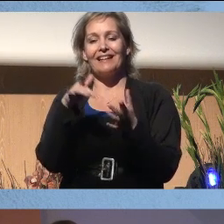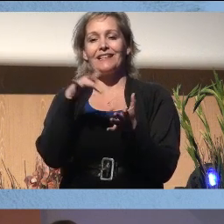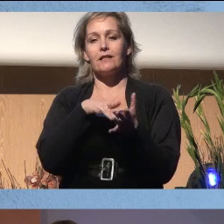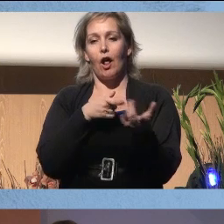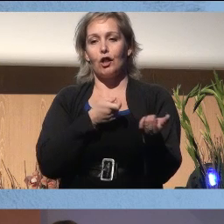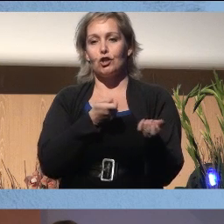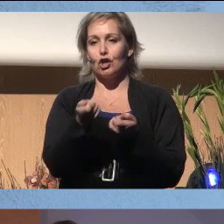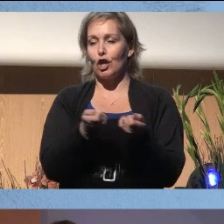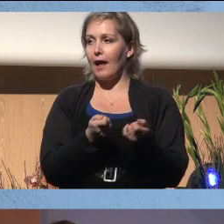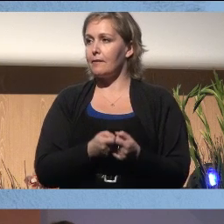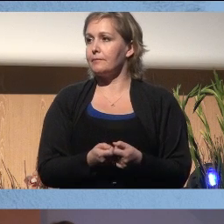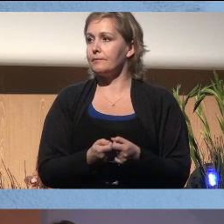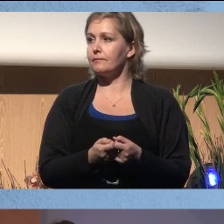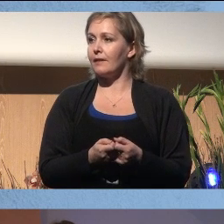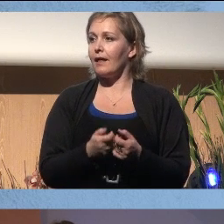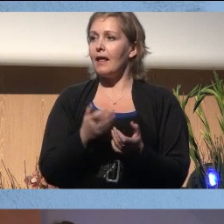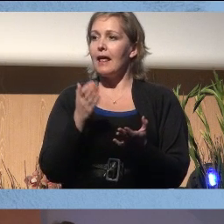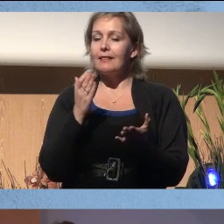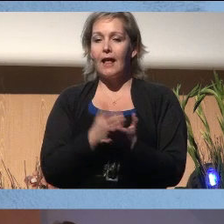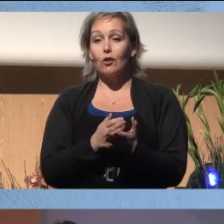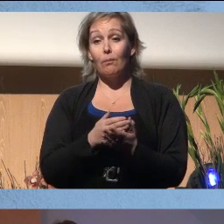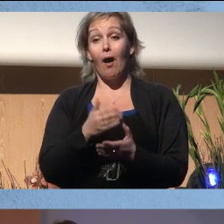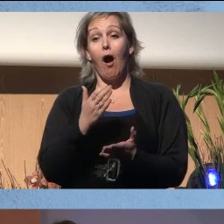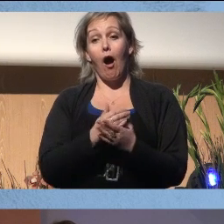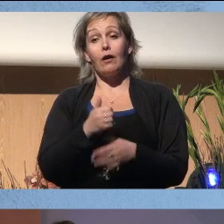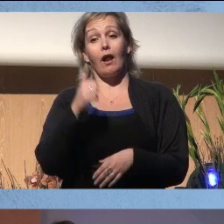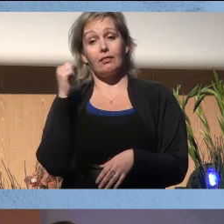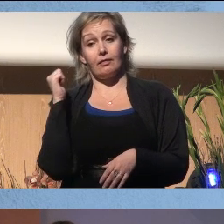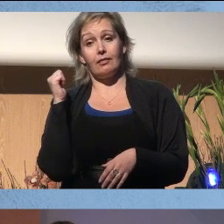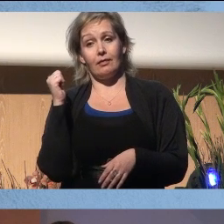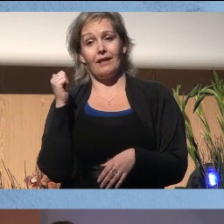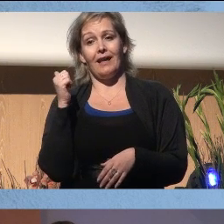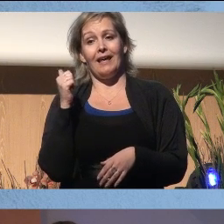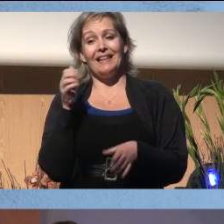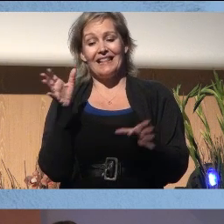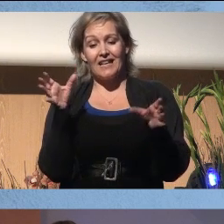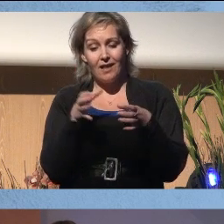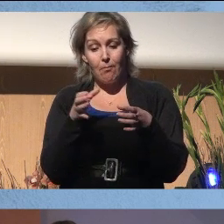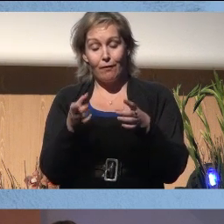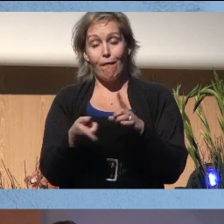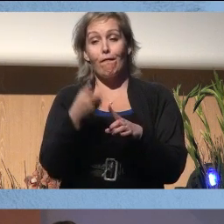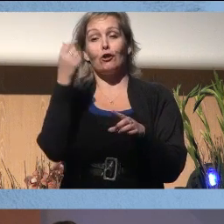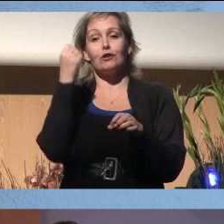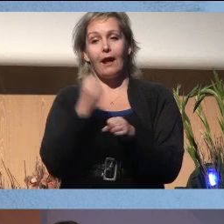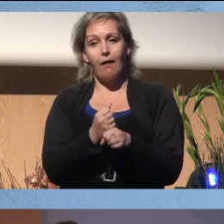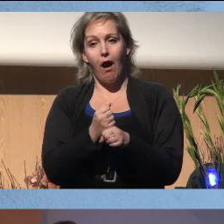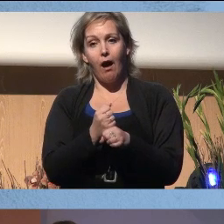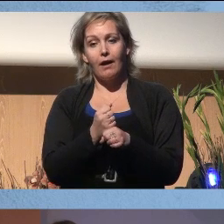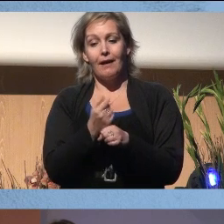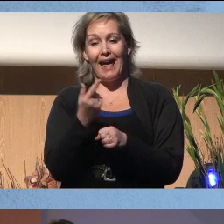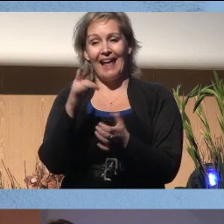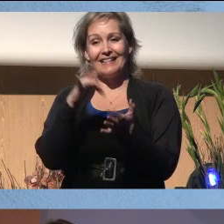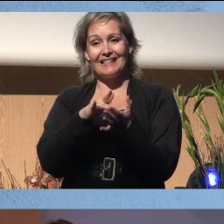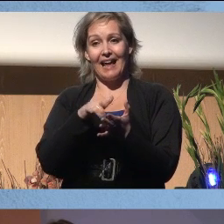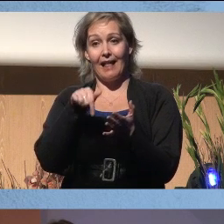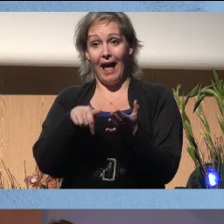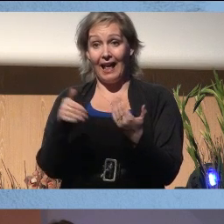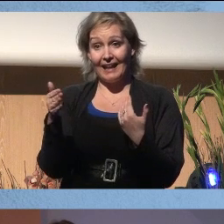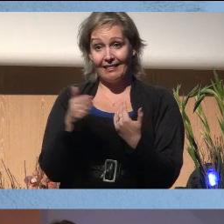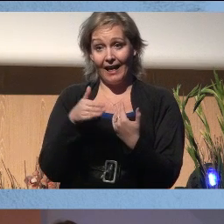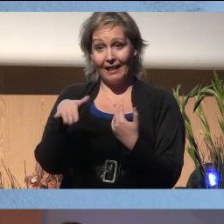sentralstyre. Nettopp I dette øyeblikk de samlet for første gang på et sted her I